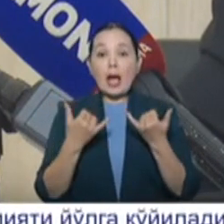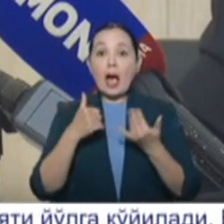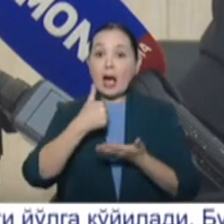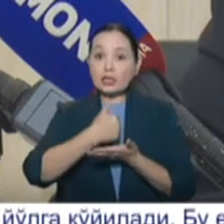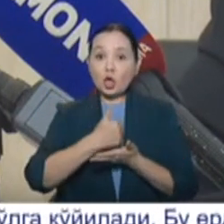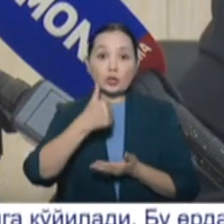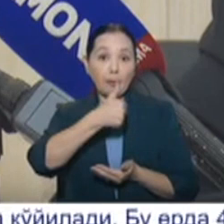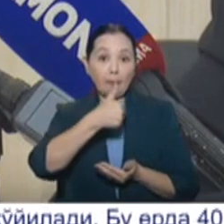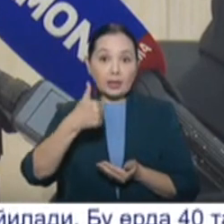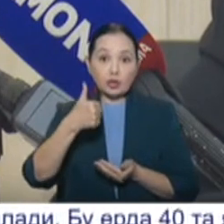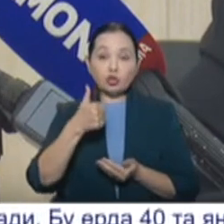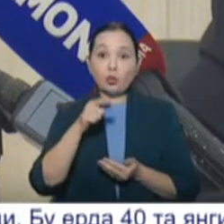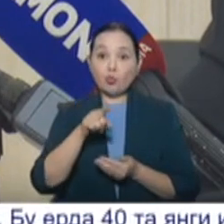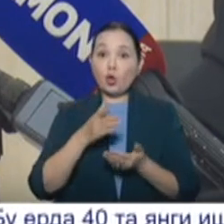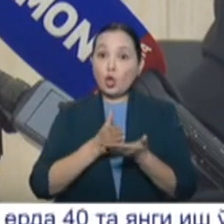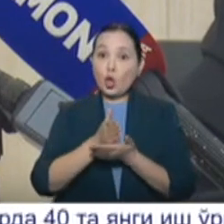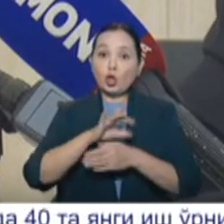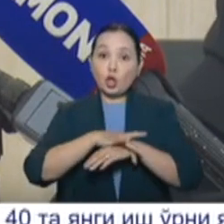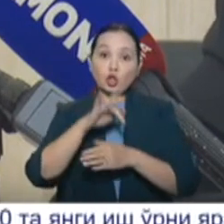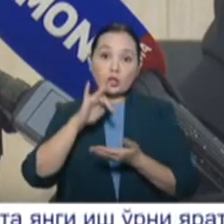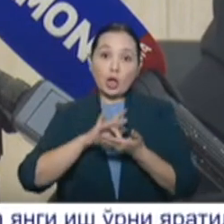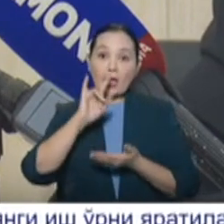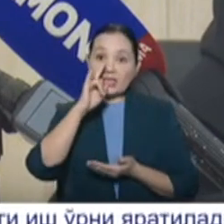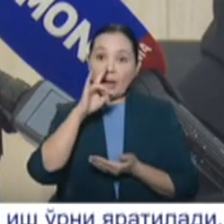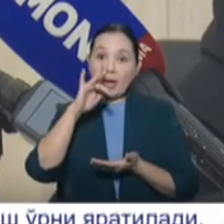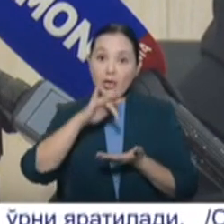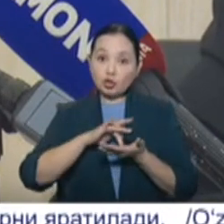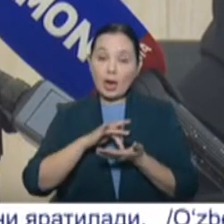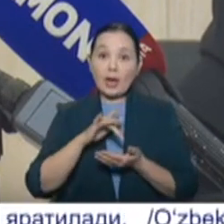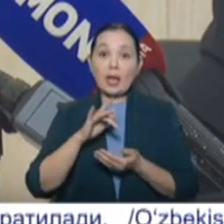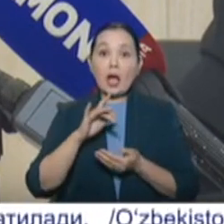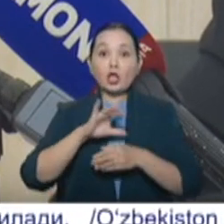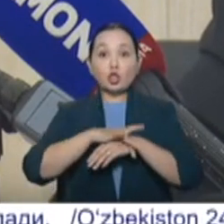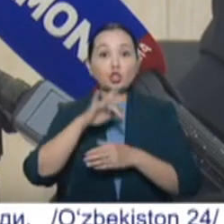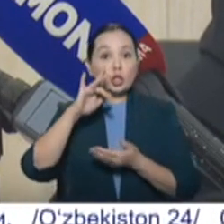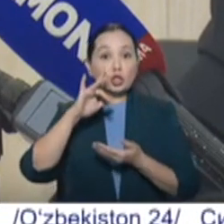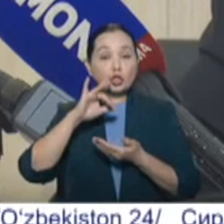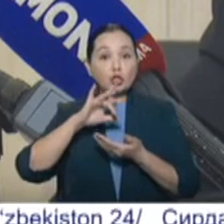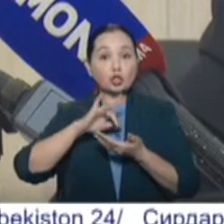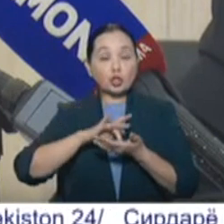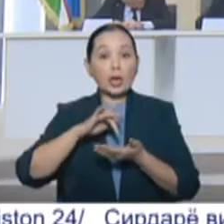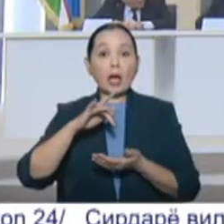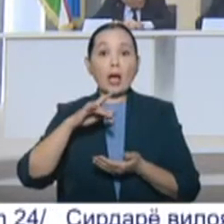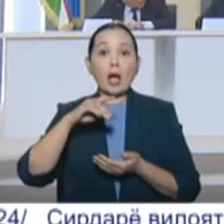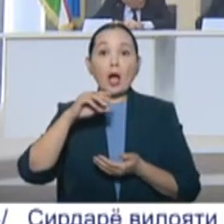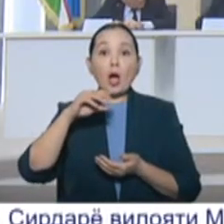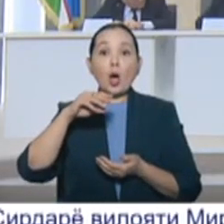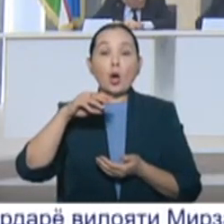asosiy birinchi bu yo'nalish bu Toshkent shahri bilan Samarqand shahrlarida Toshkent shahriga biz turk